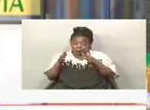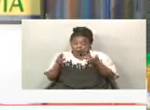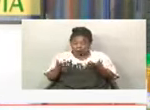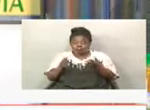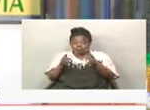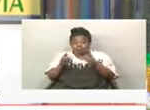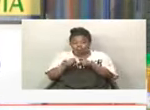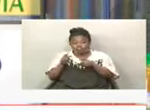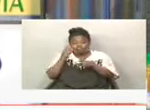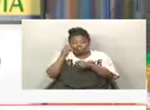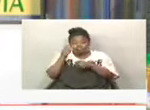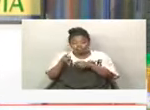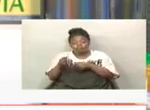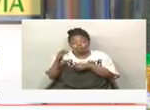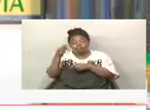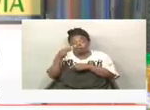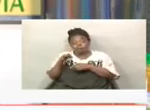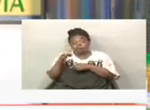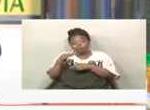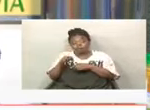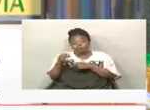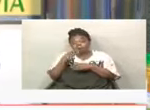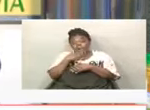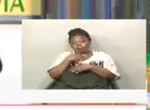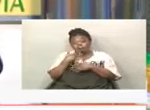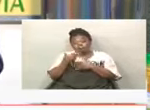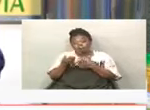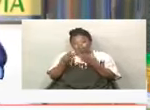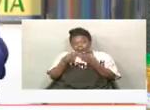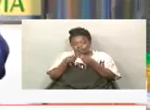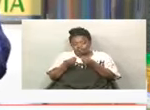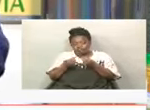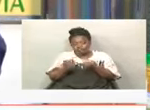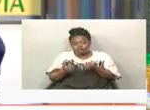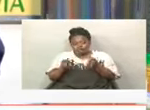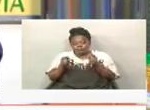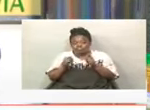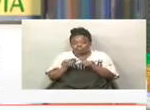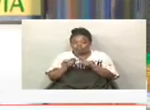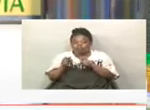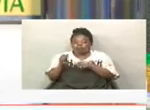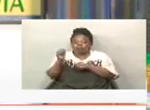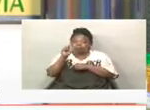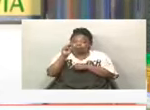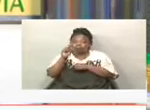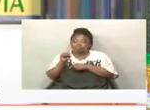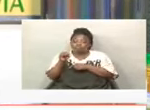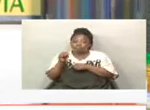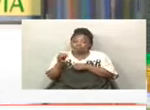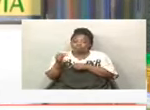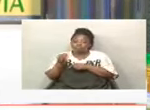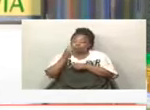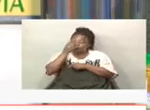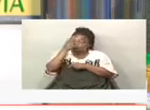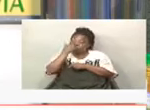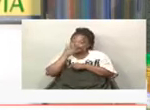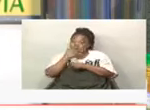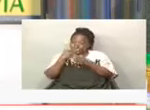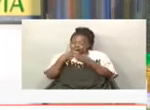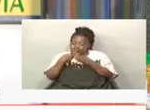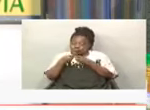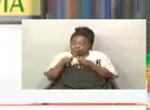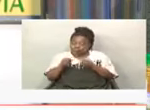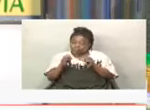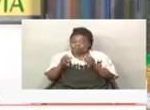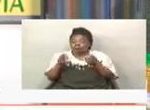bwe walaba ku mwanyi emwanyi twali twetaaga dryer naye ate ku sunflower tetwetaaga dryer. Ekisinga